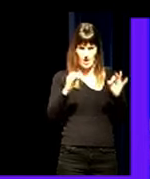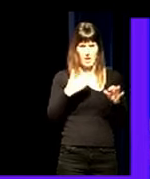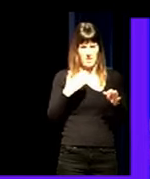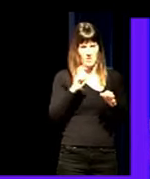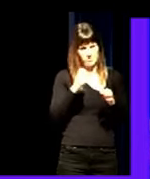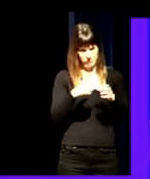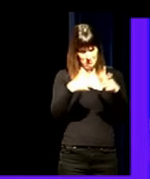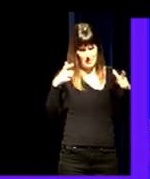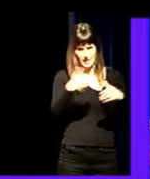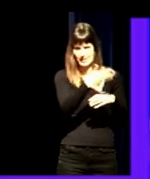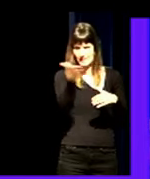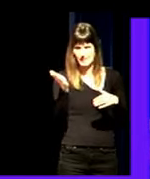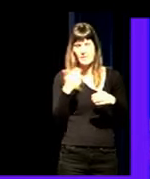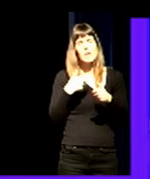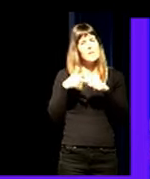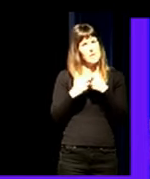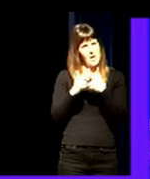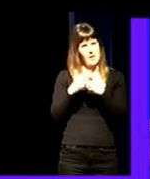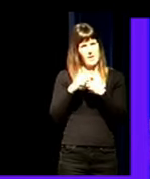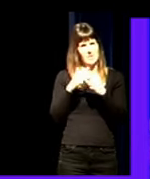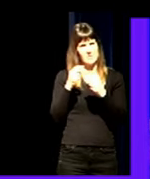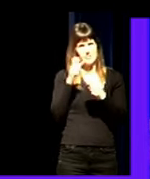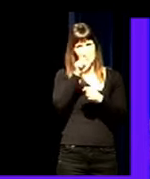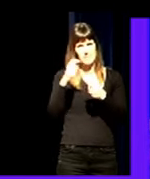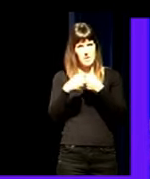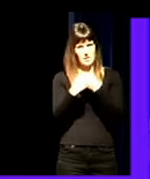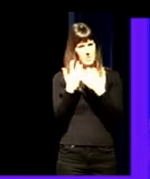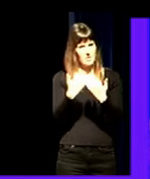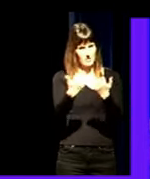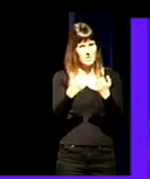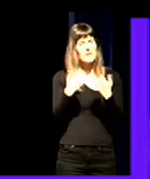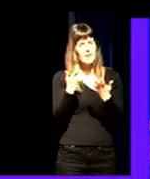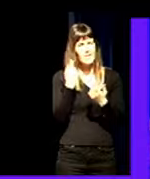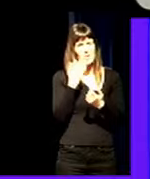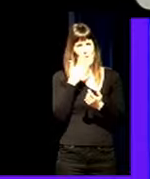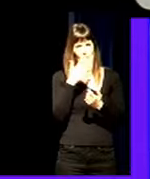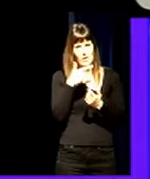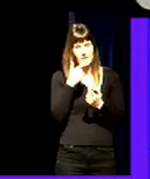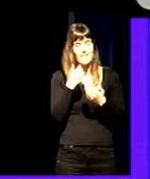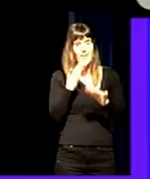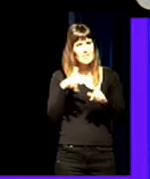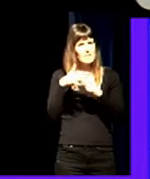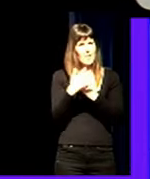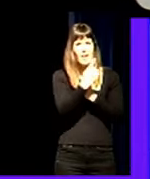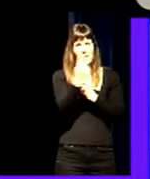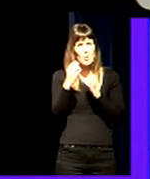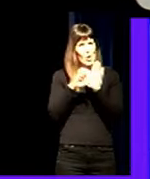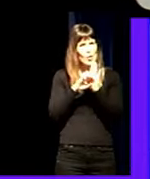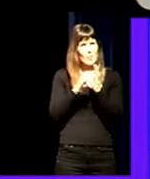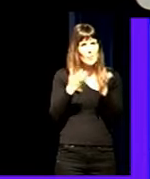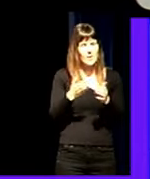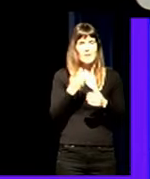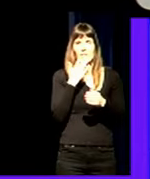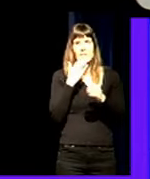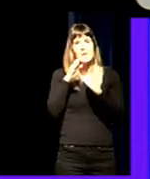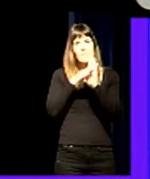orduan, baita ere zenotatako kodigoak implikatu egin diren, ezta? Eta horrekin lotuta, baita ere TikTok eta Instagram, ekarri